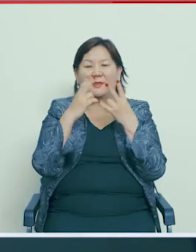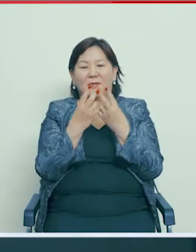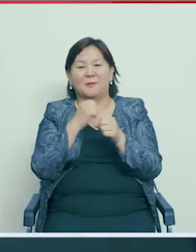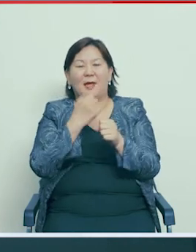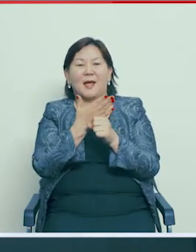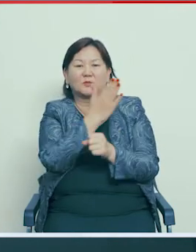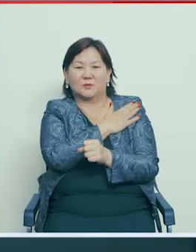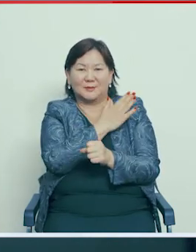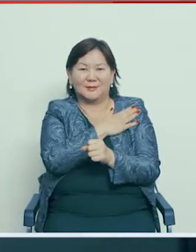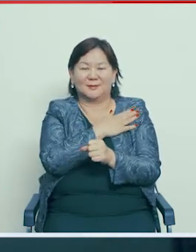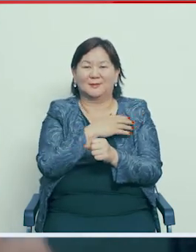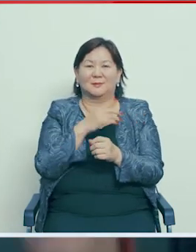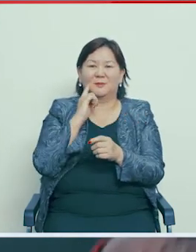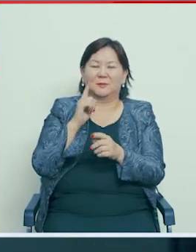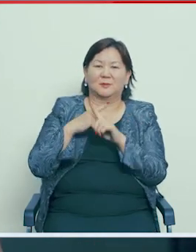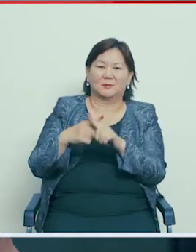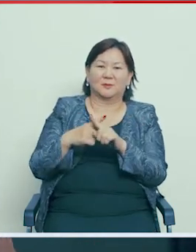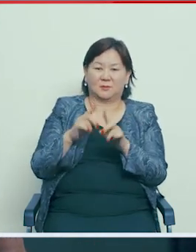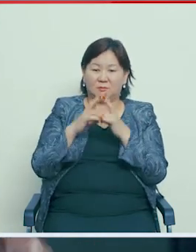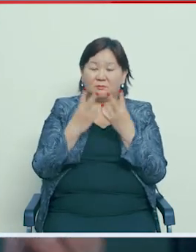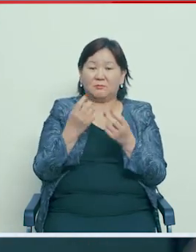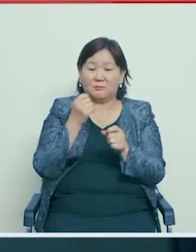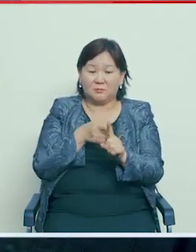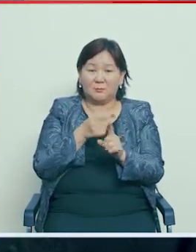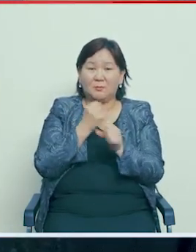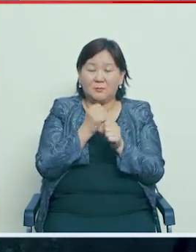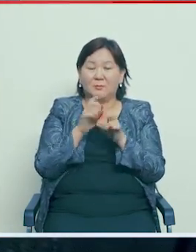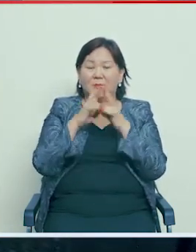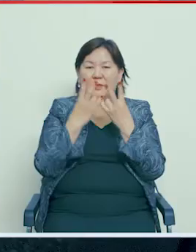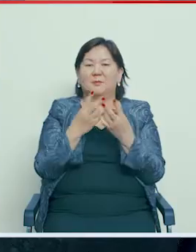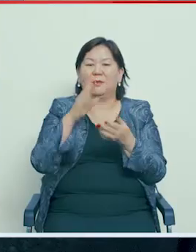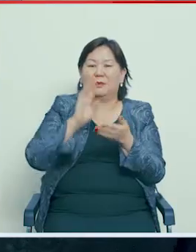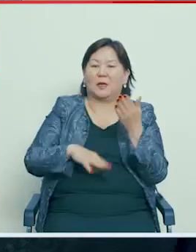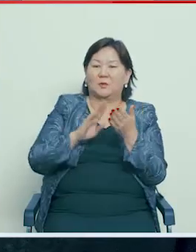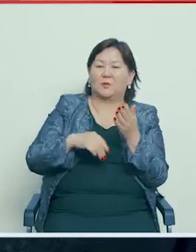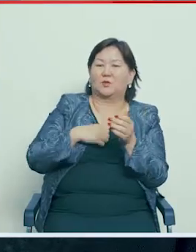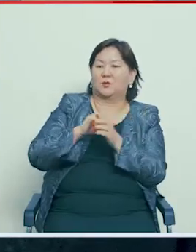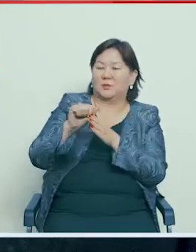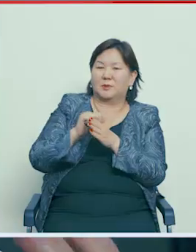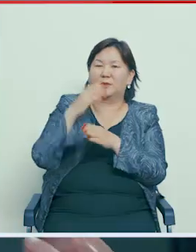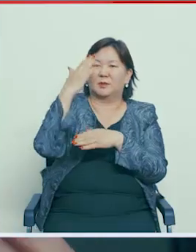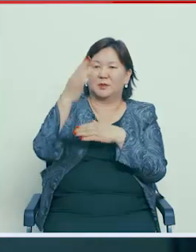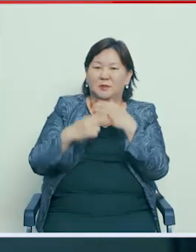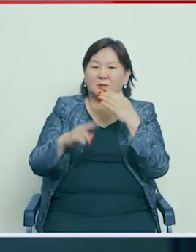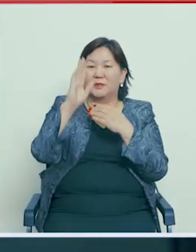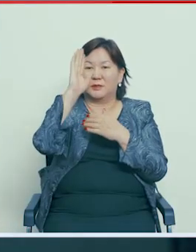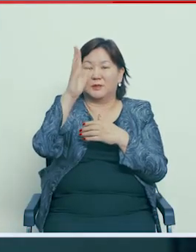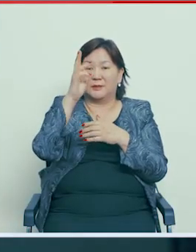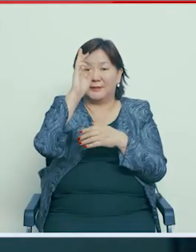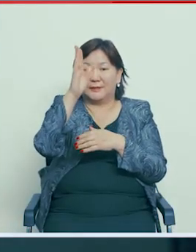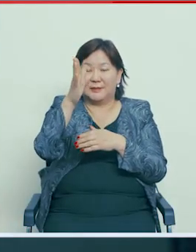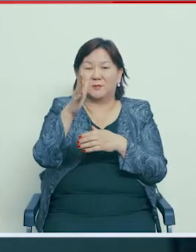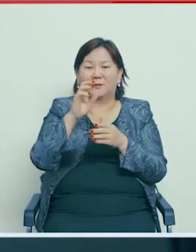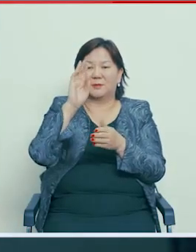хэлэх ёстой. Татгалцдаг. Зөвөр юм чинь нийгмийн л ажил байхгүй тий. Нэг татвар төлөгчийг бэлдэж явах тий. Ирээдүйн татвар төлөгчийг бэлдэж